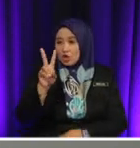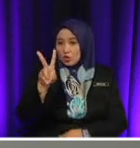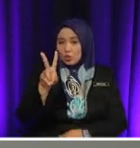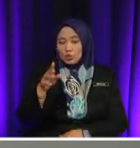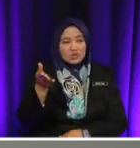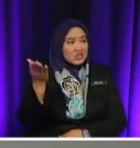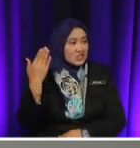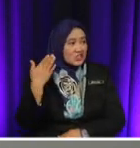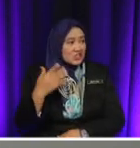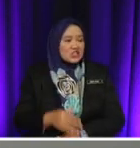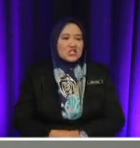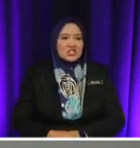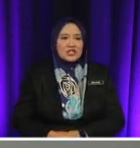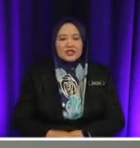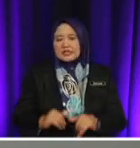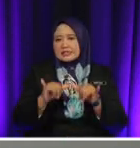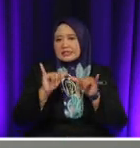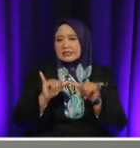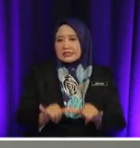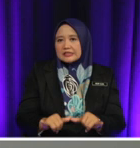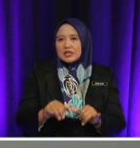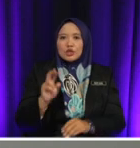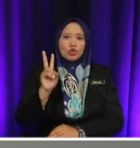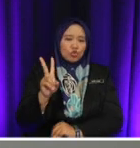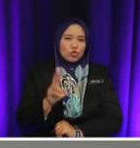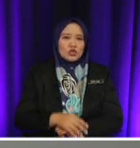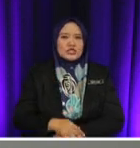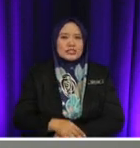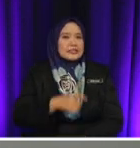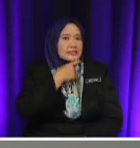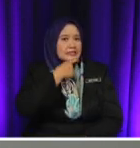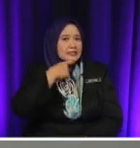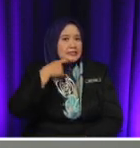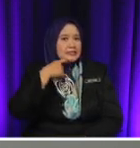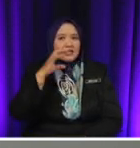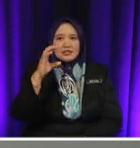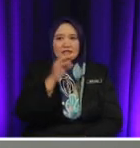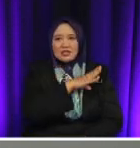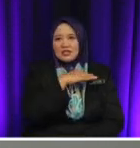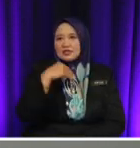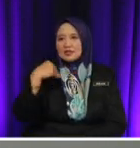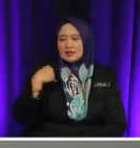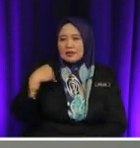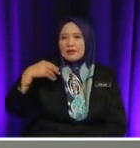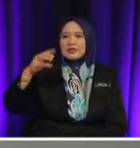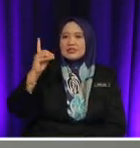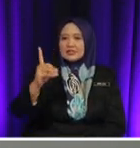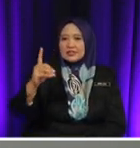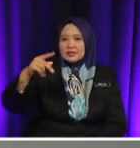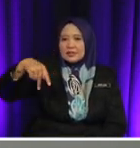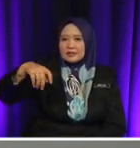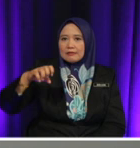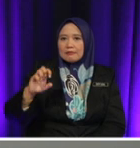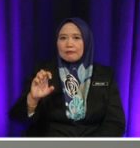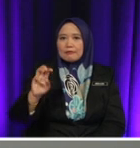berkuan so kita tinggal lagi dua iaitu pendehidratan dan pemposturan Oke kita tahu bahawa susu